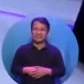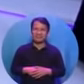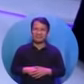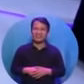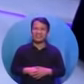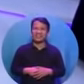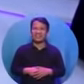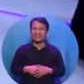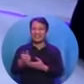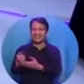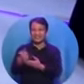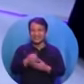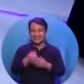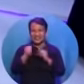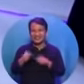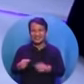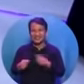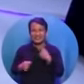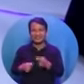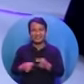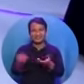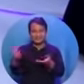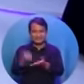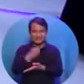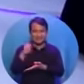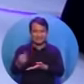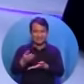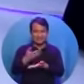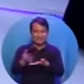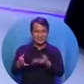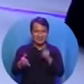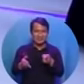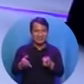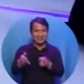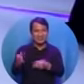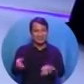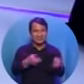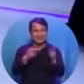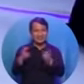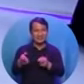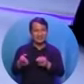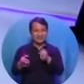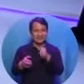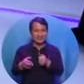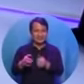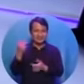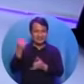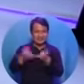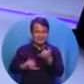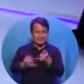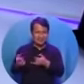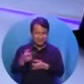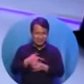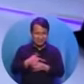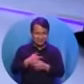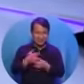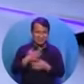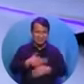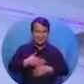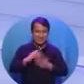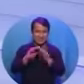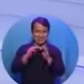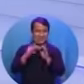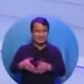mga netizen, sinasayang natin yung oras. Wala tayong sasayang ng oras. Siyempre, kailangan din pa-relax-relax din kami. Siyempre, sana pagbigyan nyo kami mga